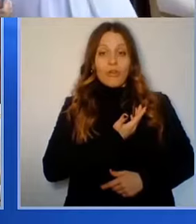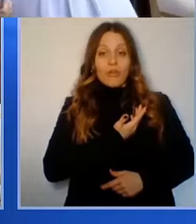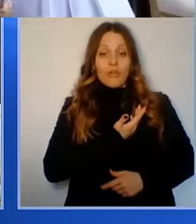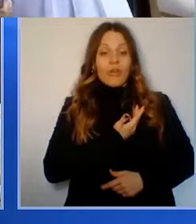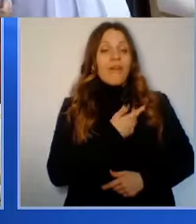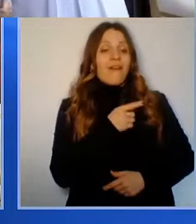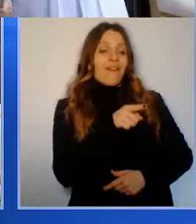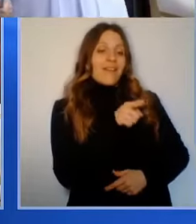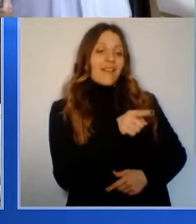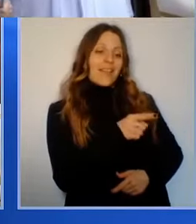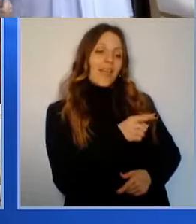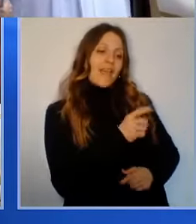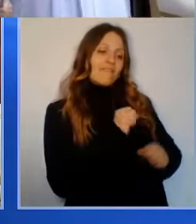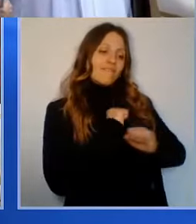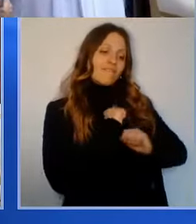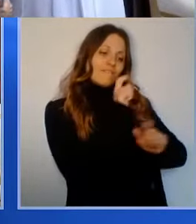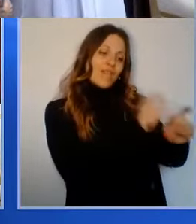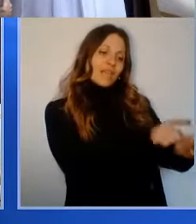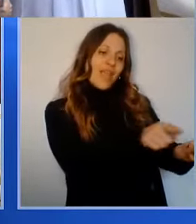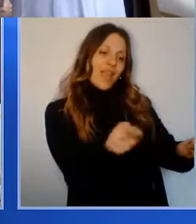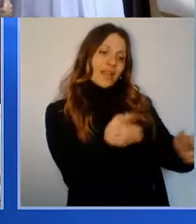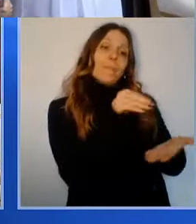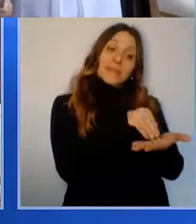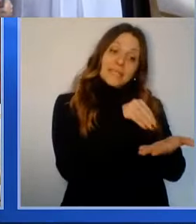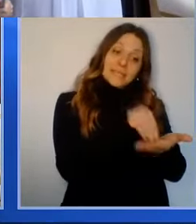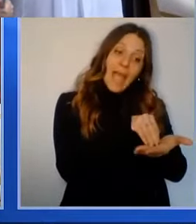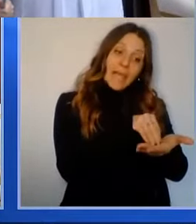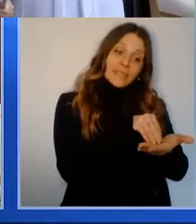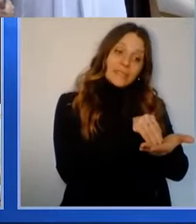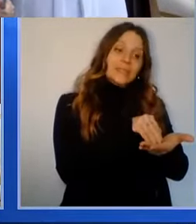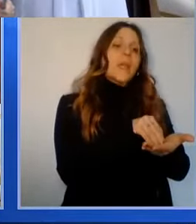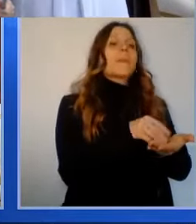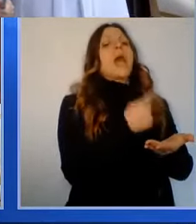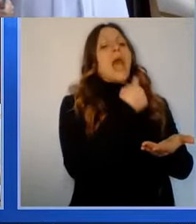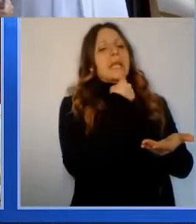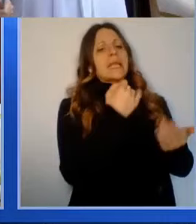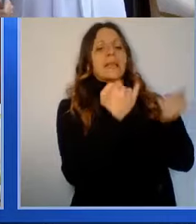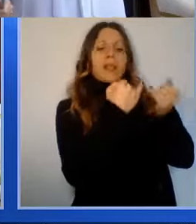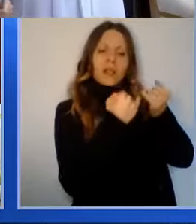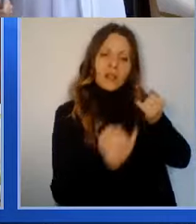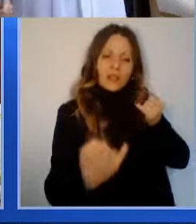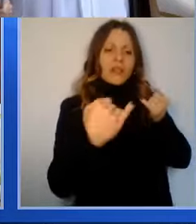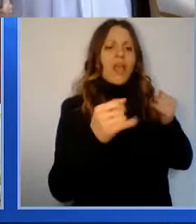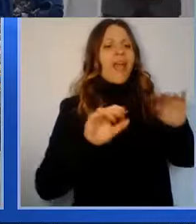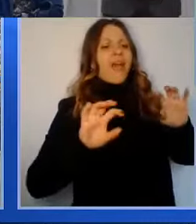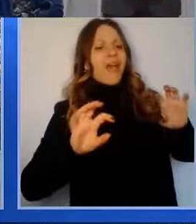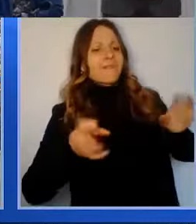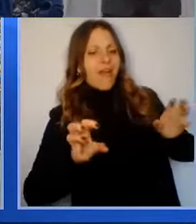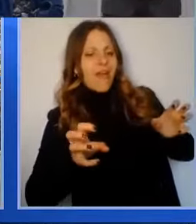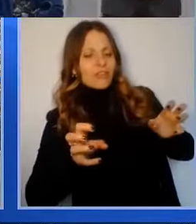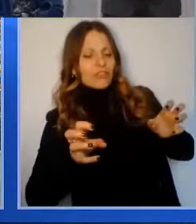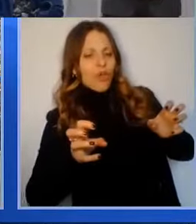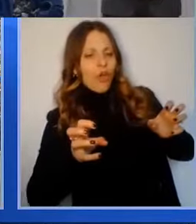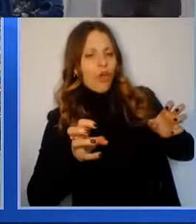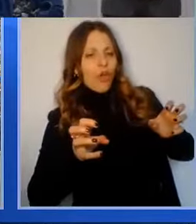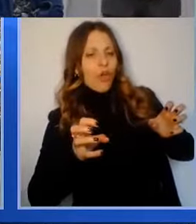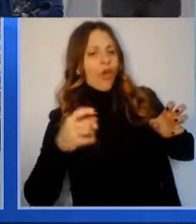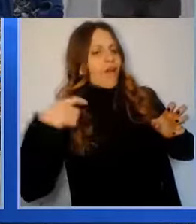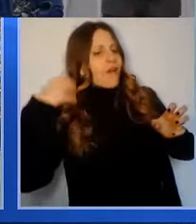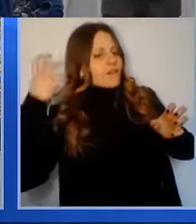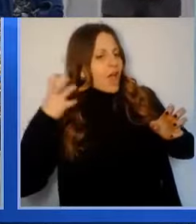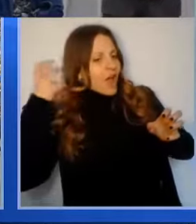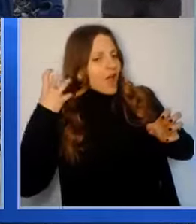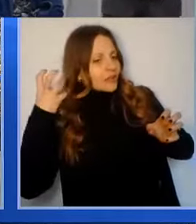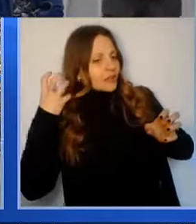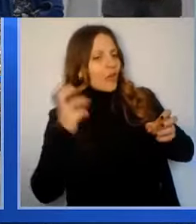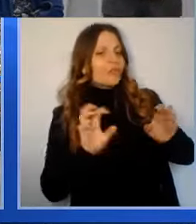ricevono la sua benedizione a mezzo della radio, della televisione e delle altre tecnologie di